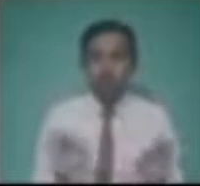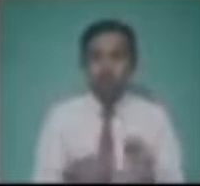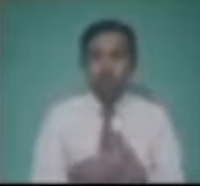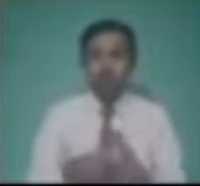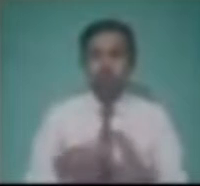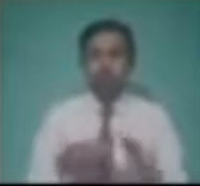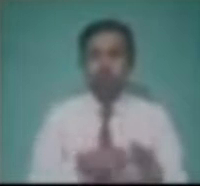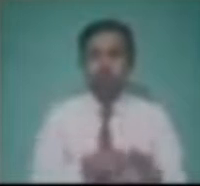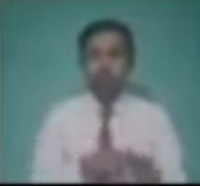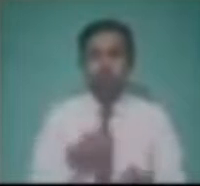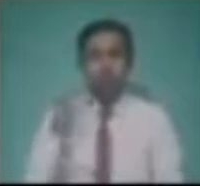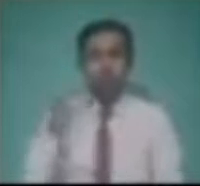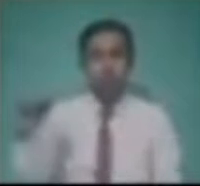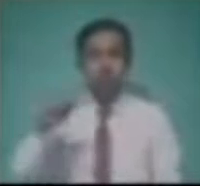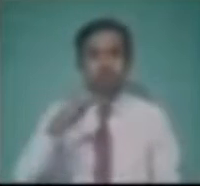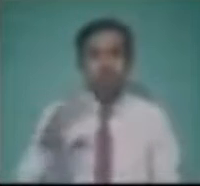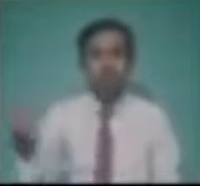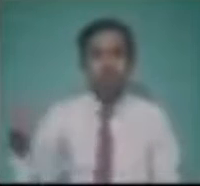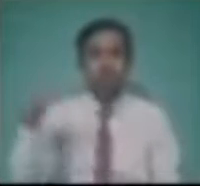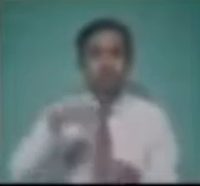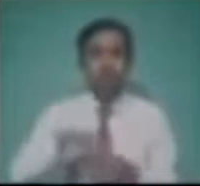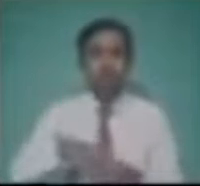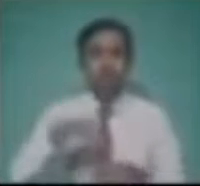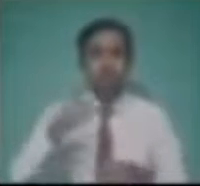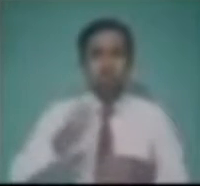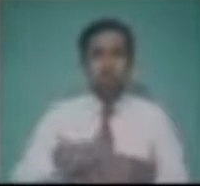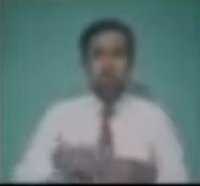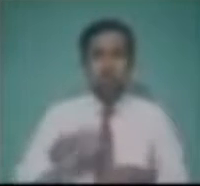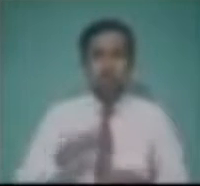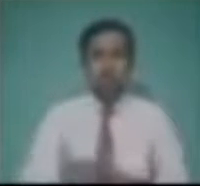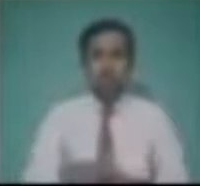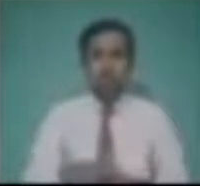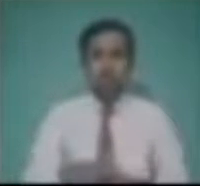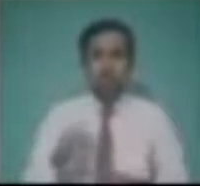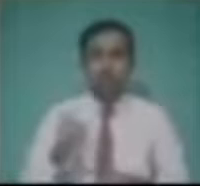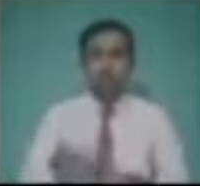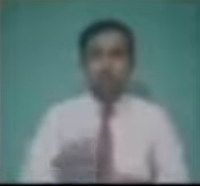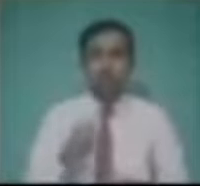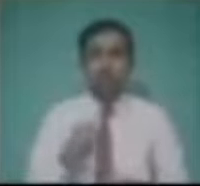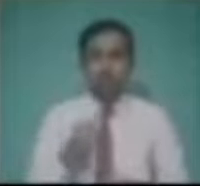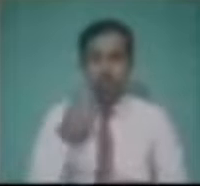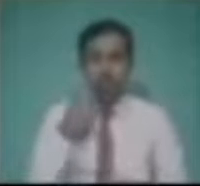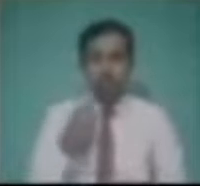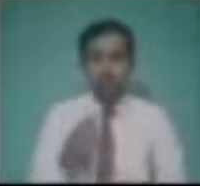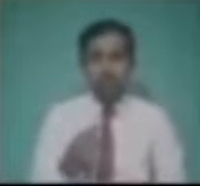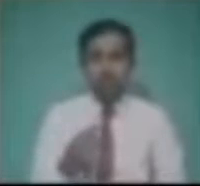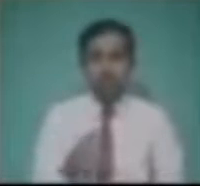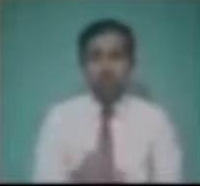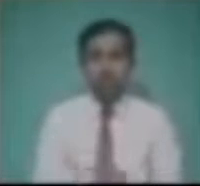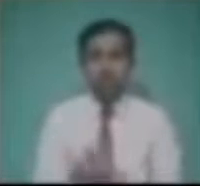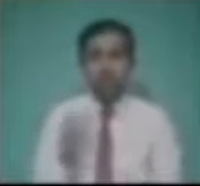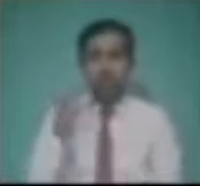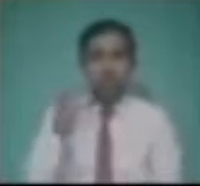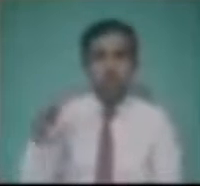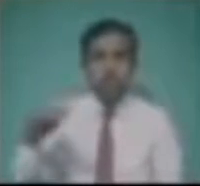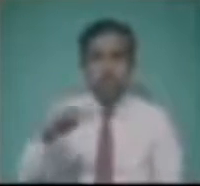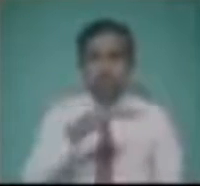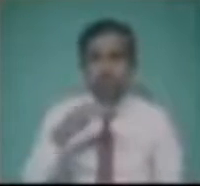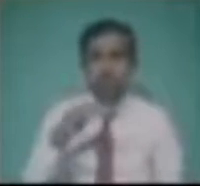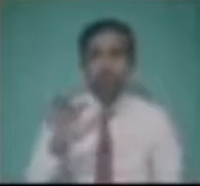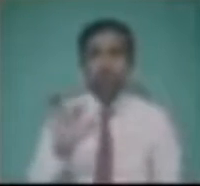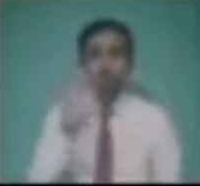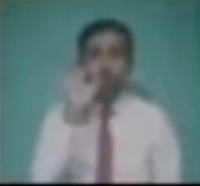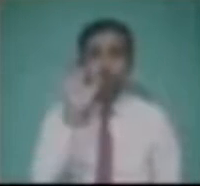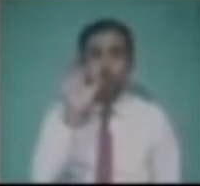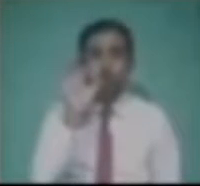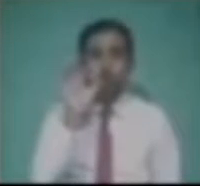hadavi. Maha janathawa ekata awoth etendi prashna thiyenawa. Etiyena prashne thama mama dakinne. Maha janathawa thorala